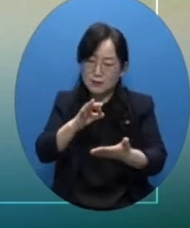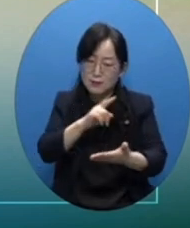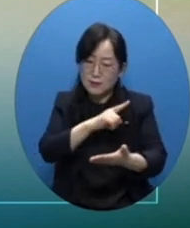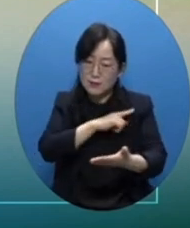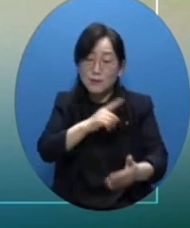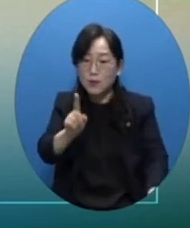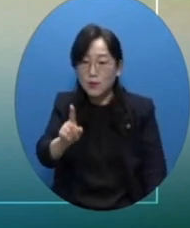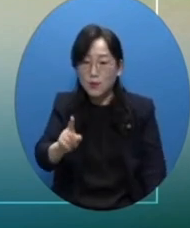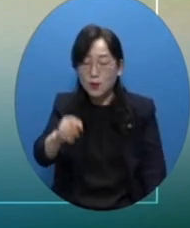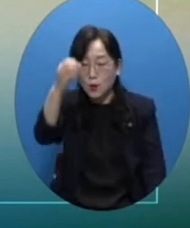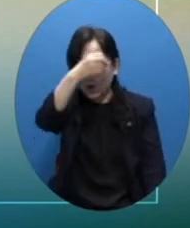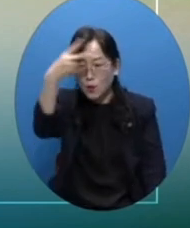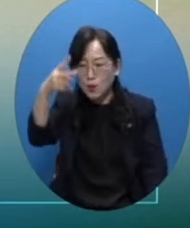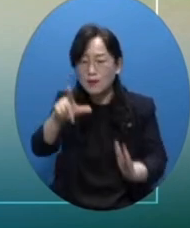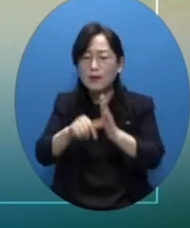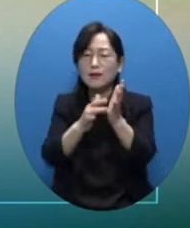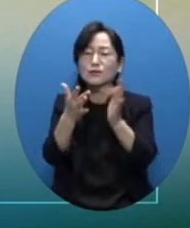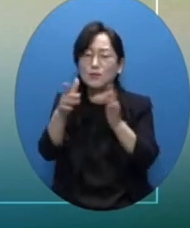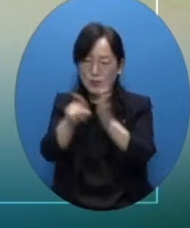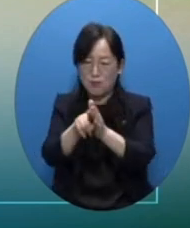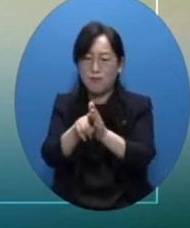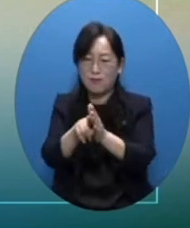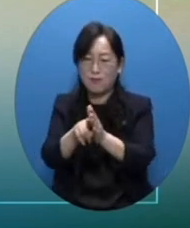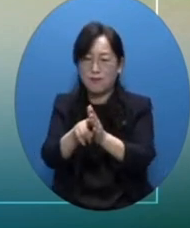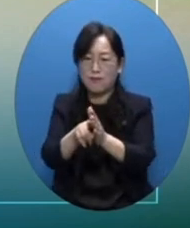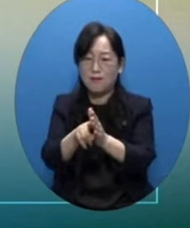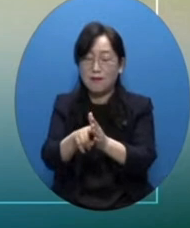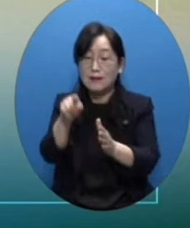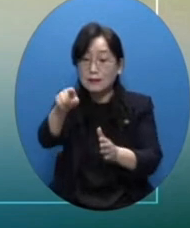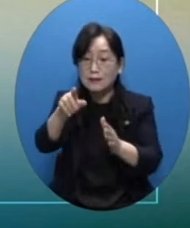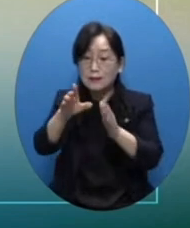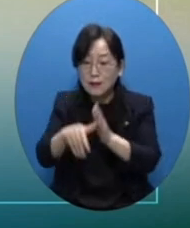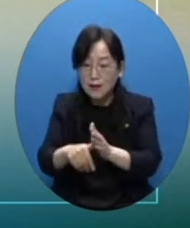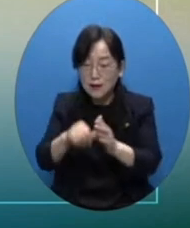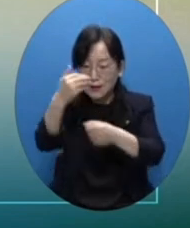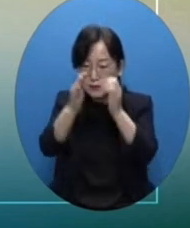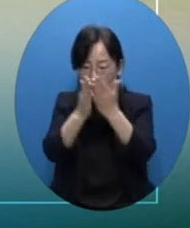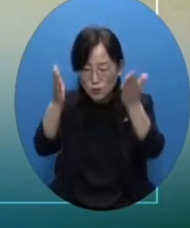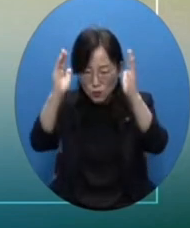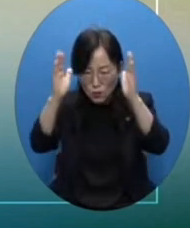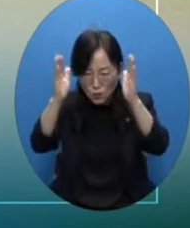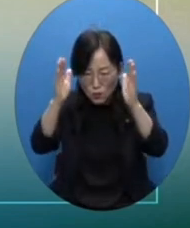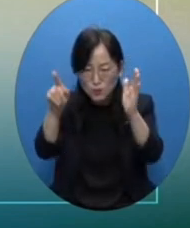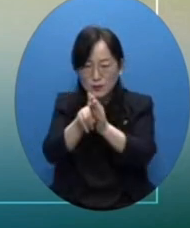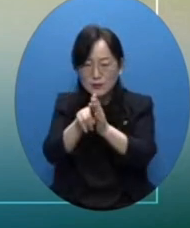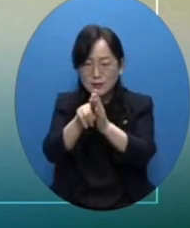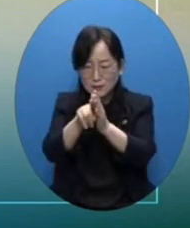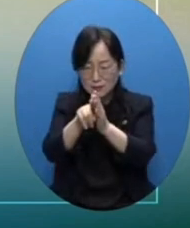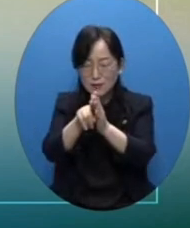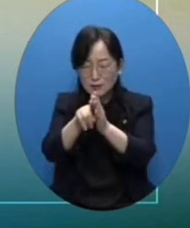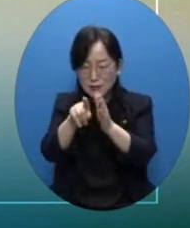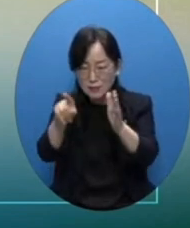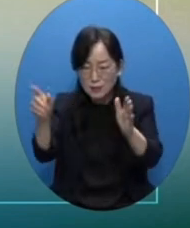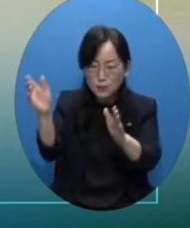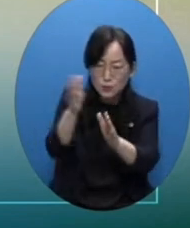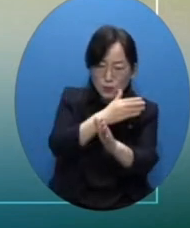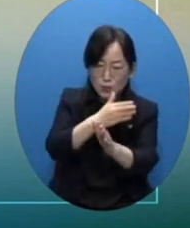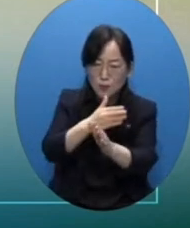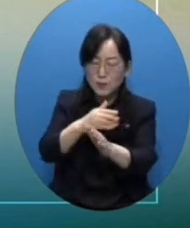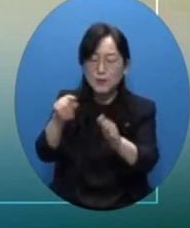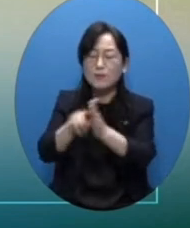고등학교 2학년 때 예수님을 만난 것입니다 그때 성경공부가 내 믿음을 성경말씀에 거니 서게 했고